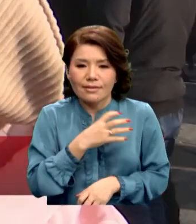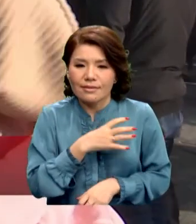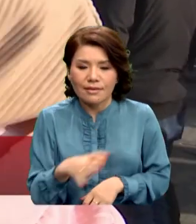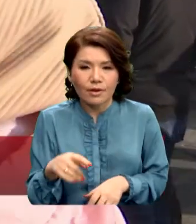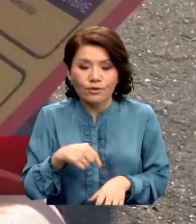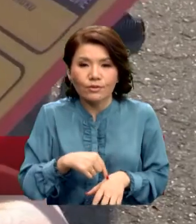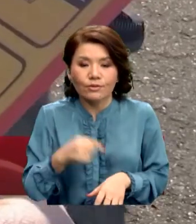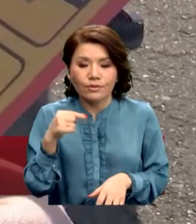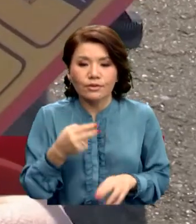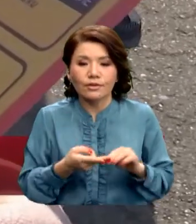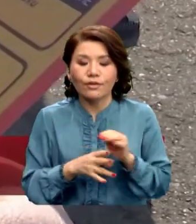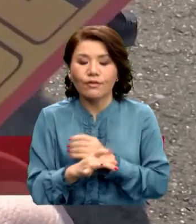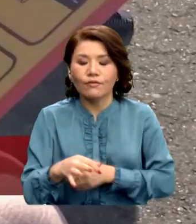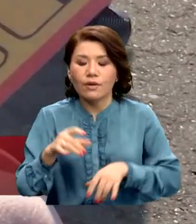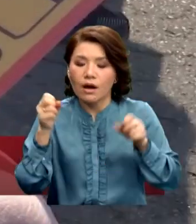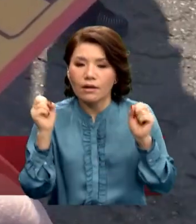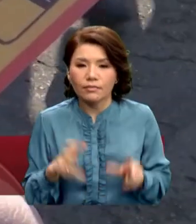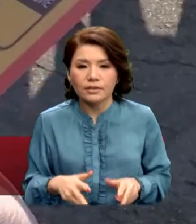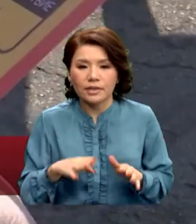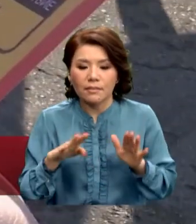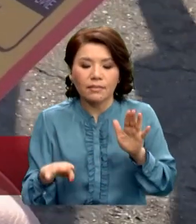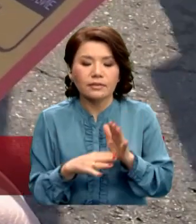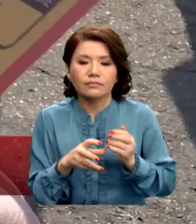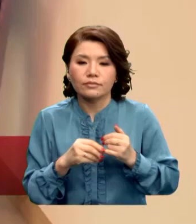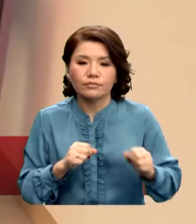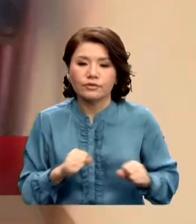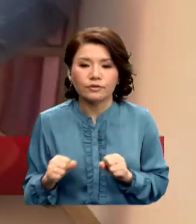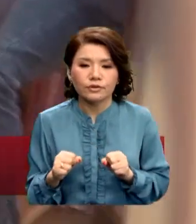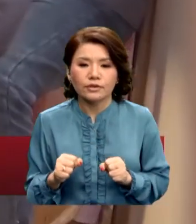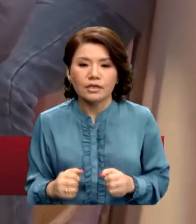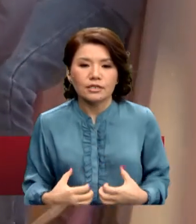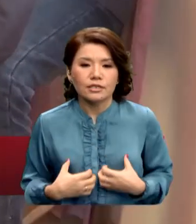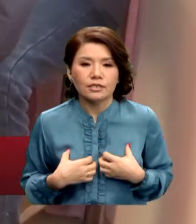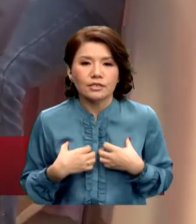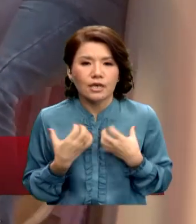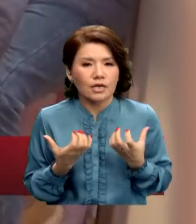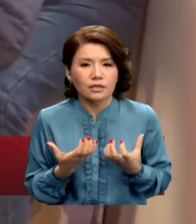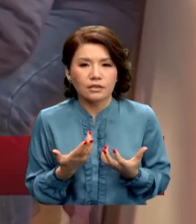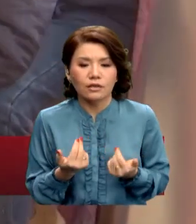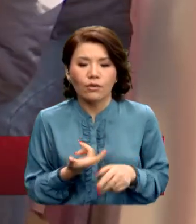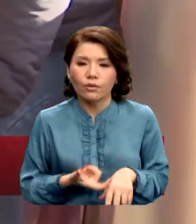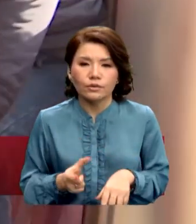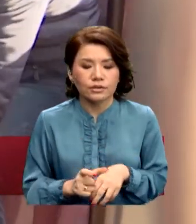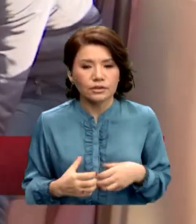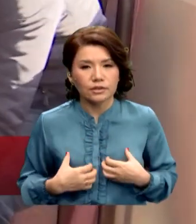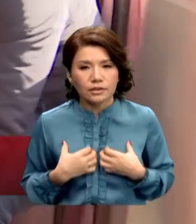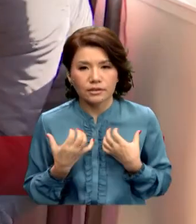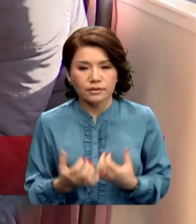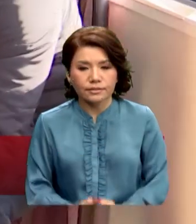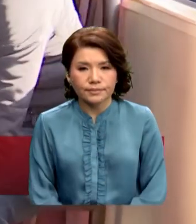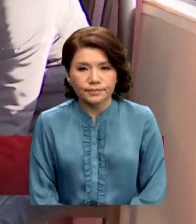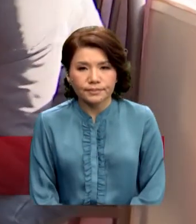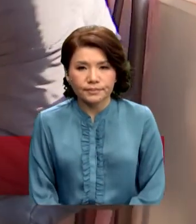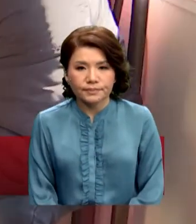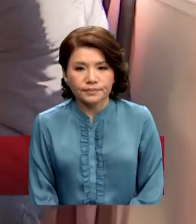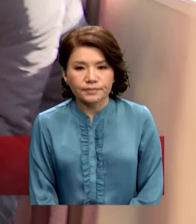Они буквально на себе ощутили всю опасность подземных толчков. Страшно, страшно. Страшно? Да, да, очень страшно.